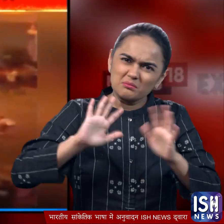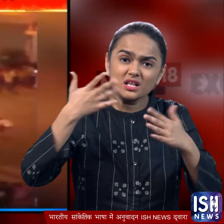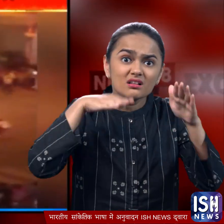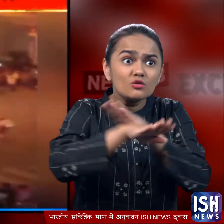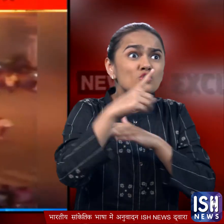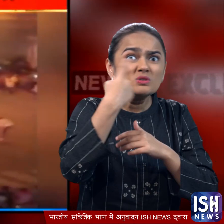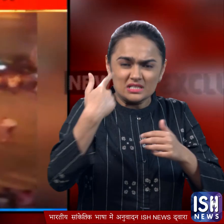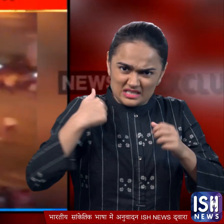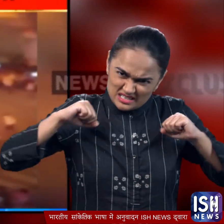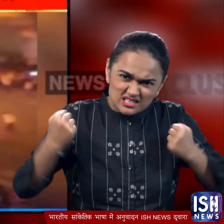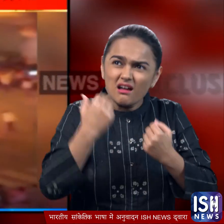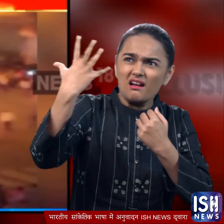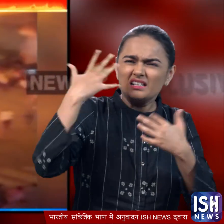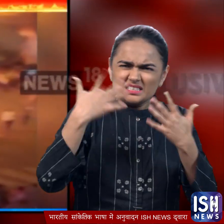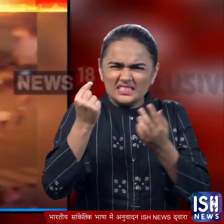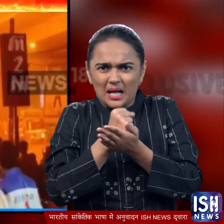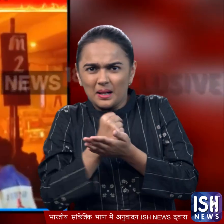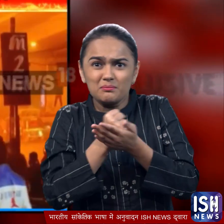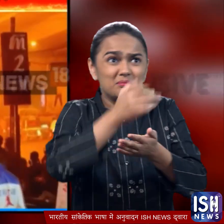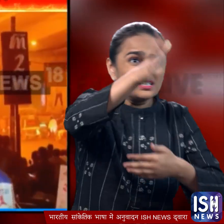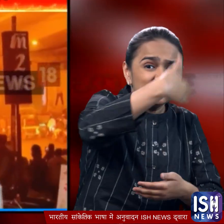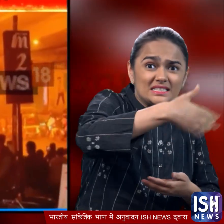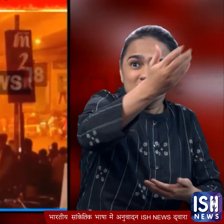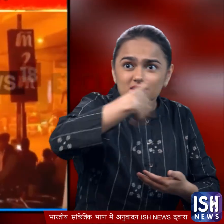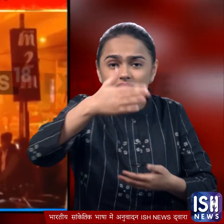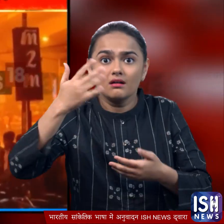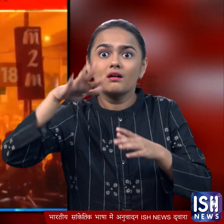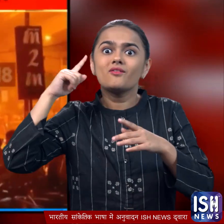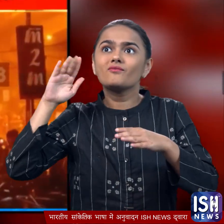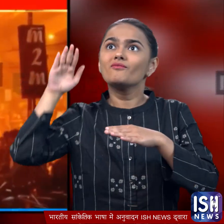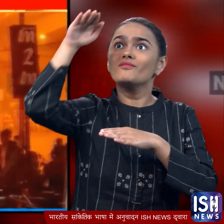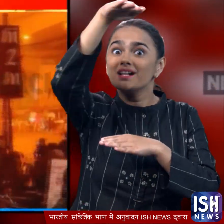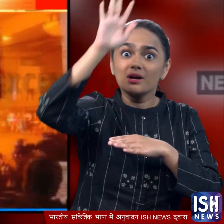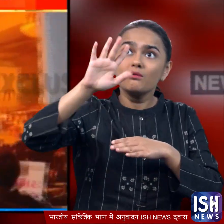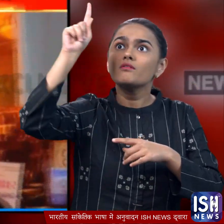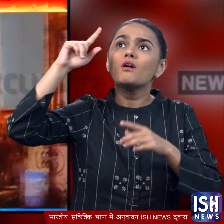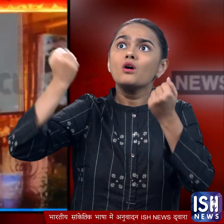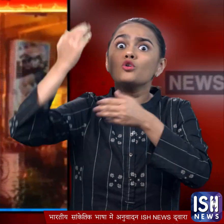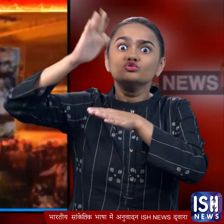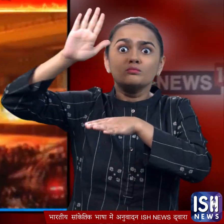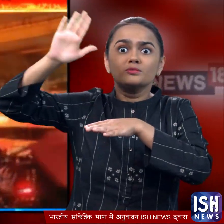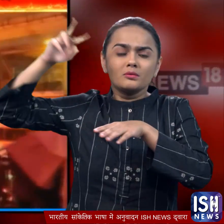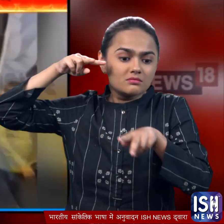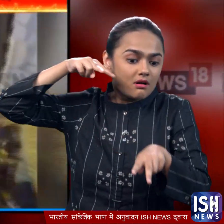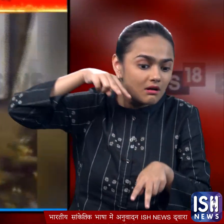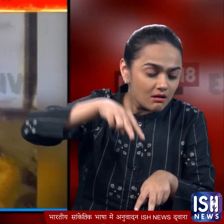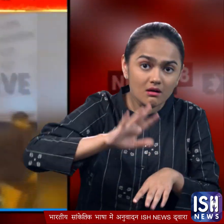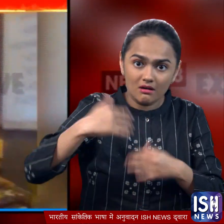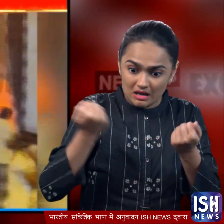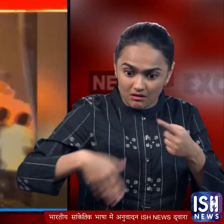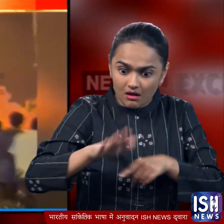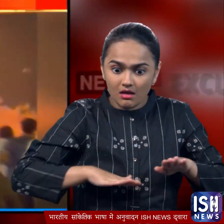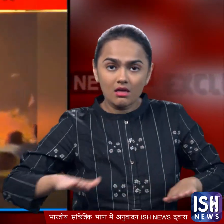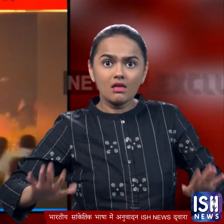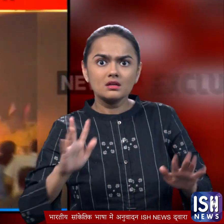बस में फंसे लोगों की मदद करते दिखे। ये घटना एक फ्लाईओवर के नीचे हुई, जिसे देखने के लिए सड़क के नीचे और फ्लाईओवर के ऊपर लोगों की भारी भीड़